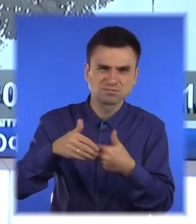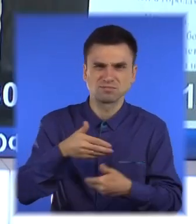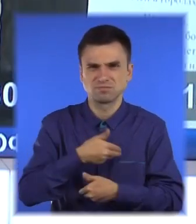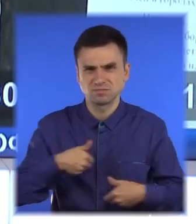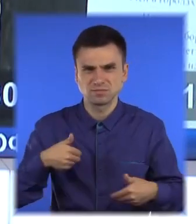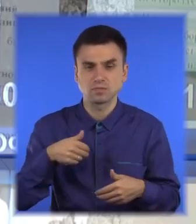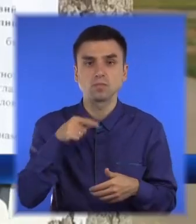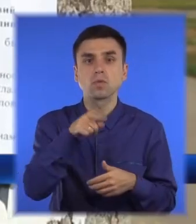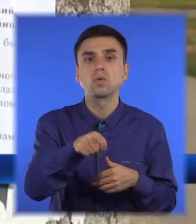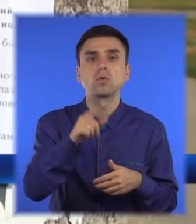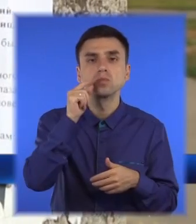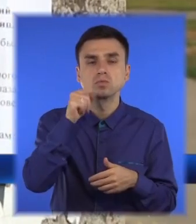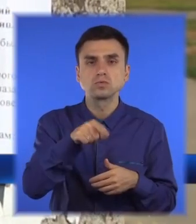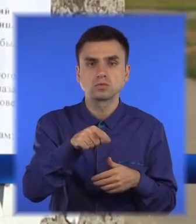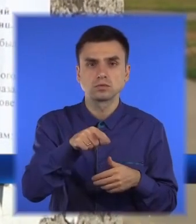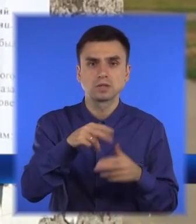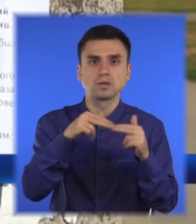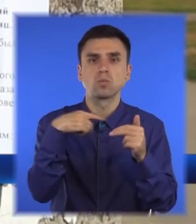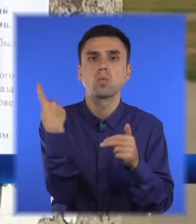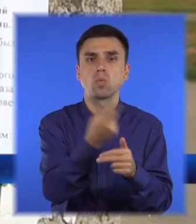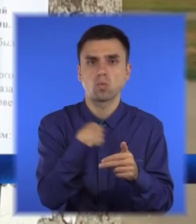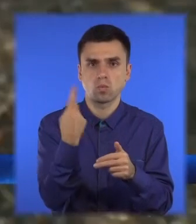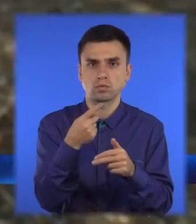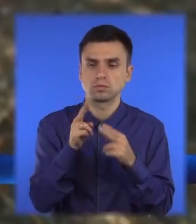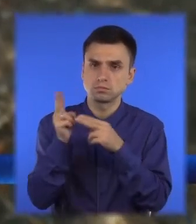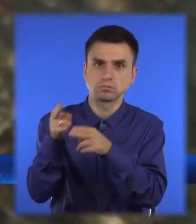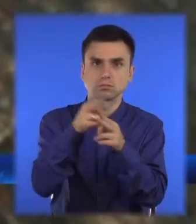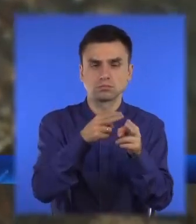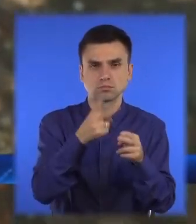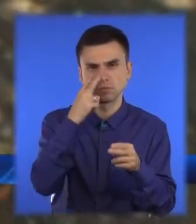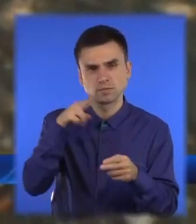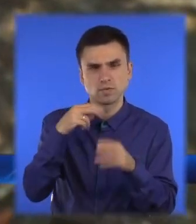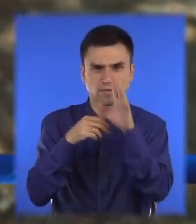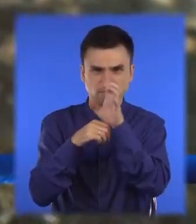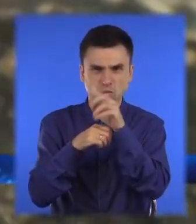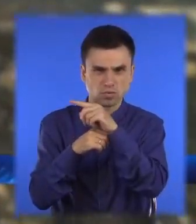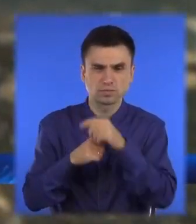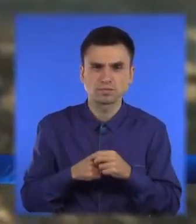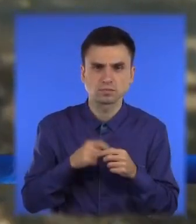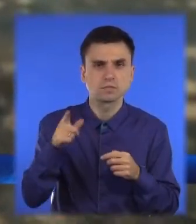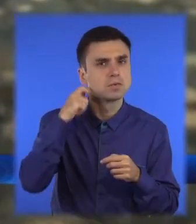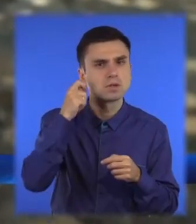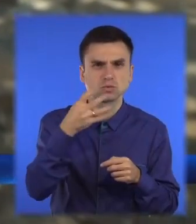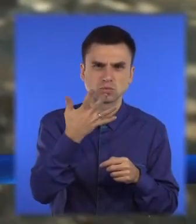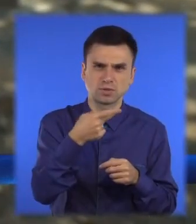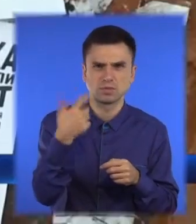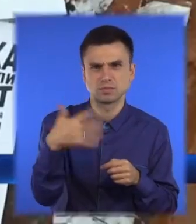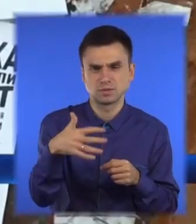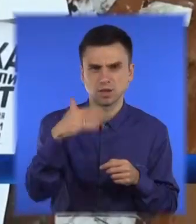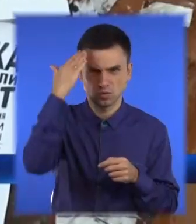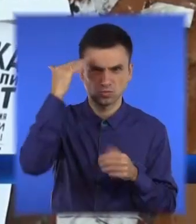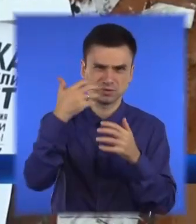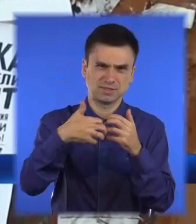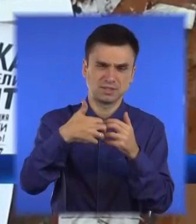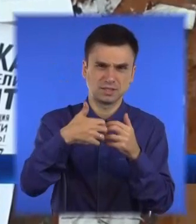території Дніпропетровської області. Подивіться уважно на фото. На вигляд йому 45-50 років, середнього зросту, міцної